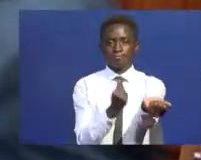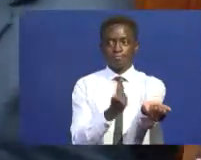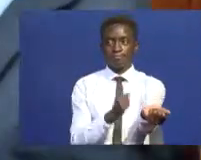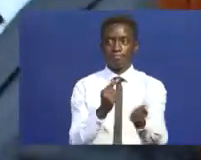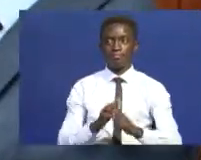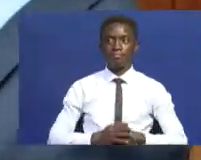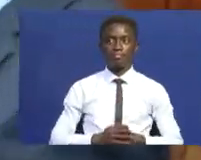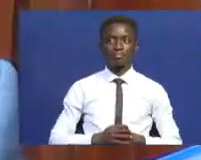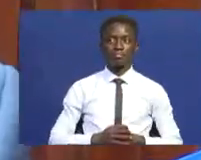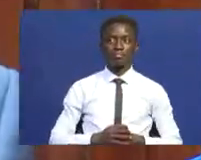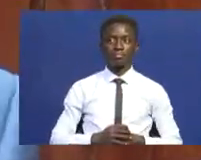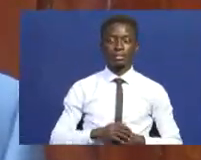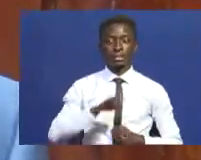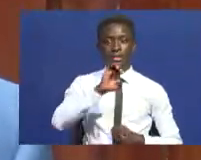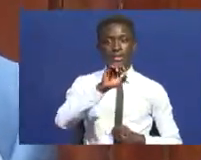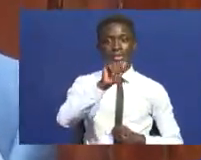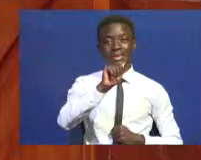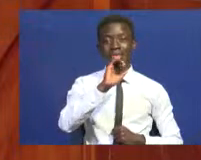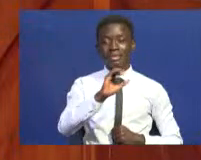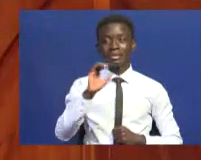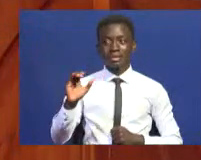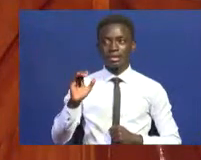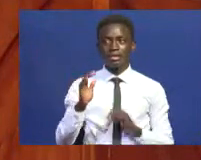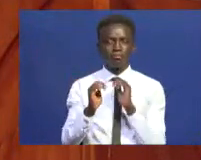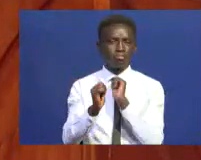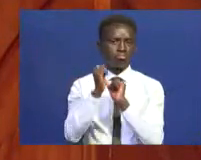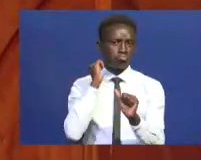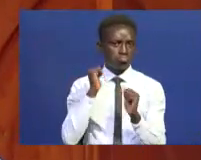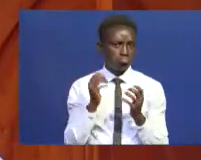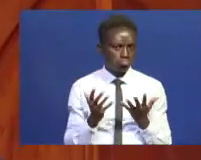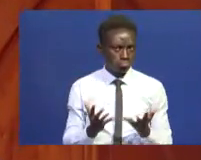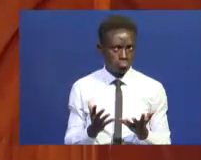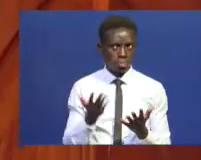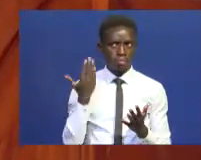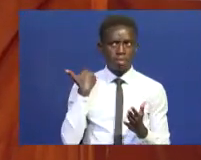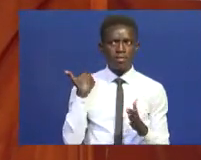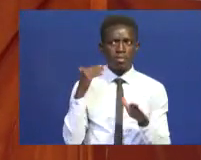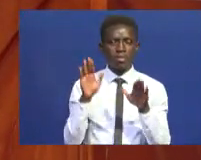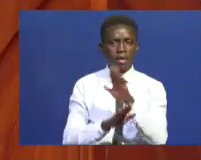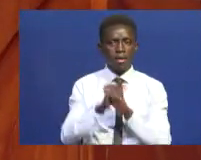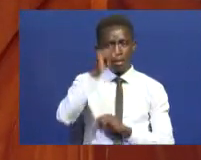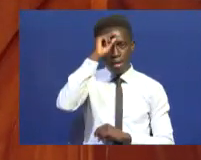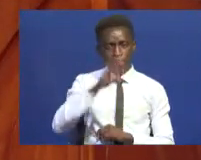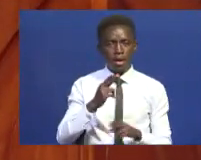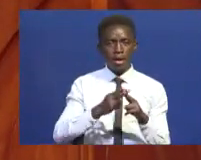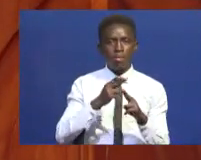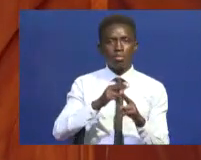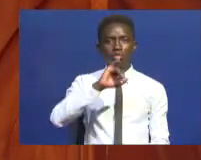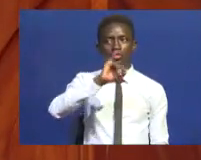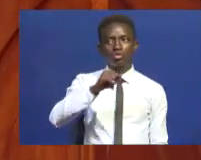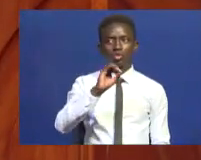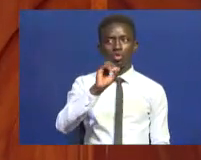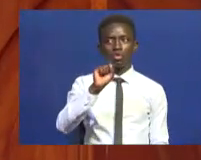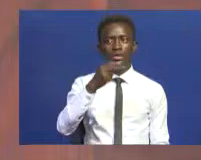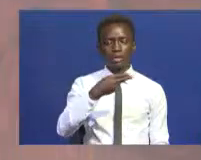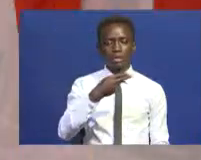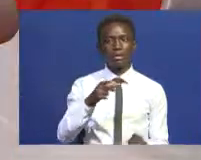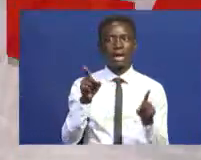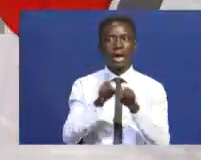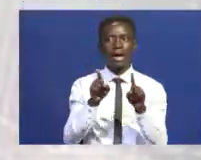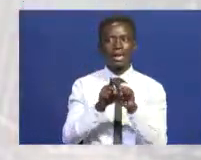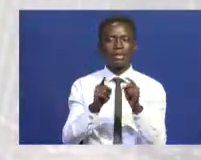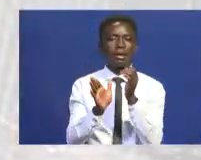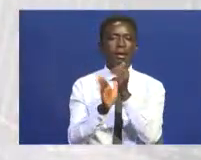Tume ya EACC yapinga pendekezo la kumteua aliyekuwa naibu gavana wa Kisii Josh Mangi kwa balozi wa Kenya nchini Uganda.